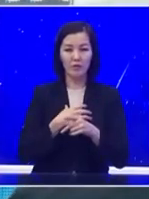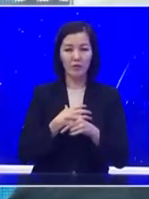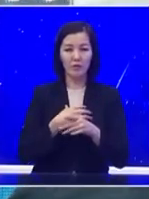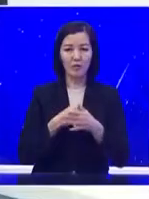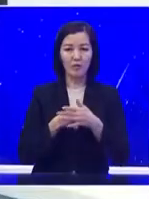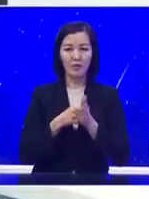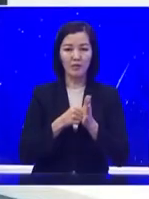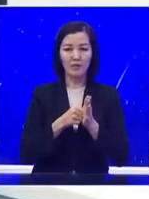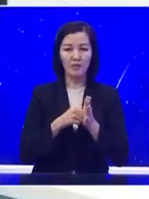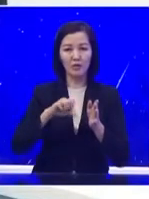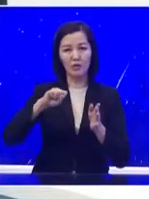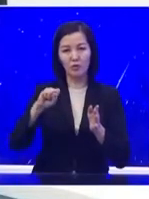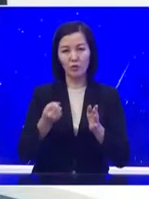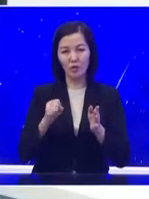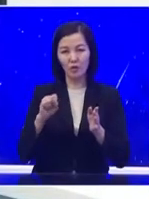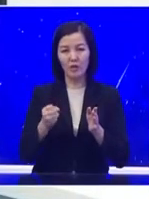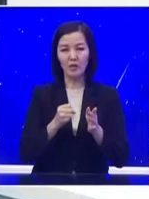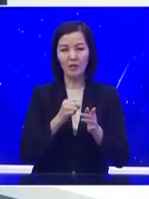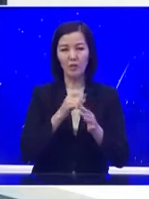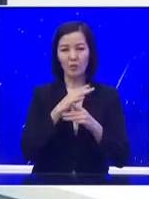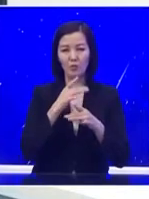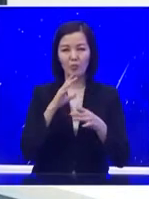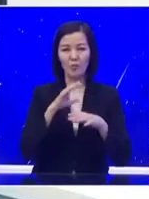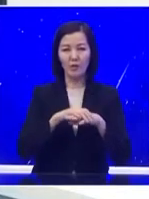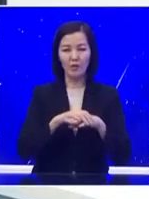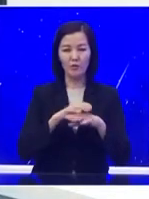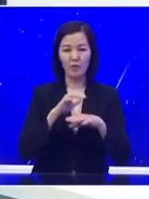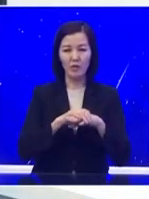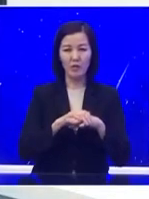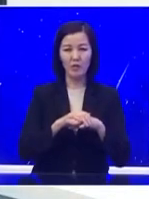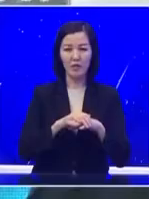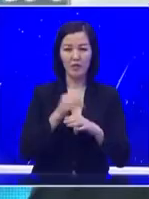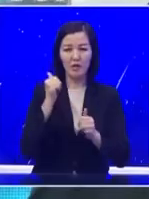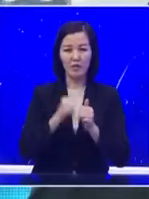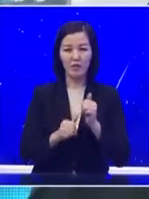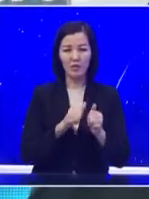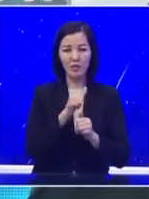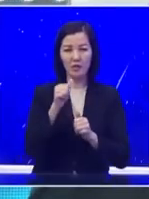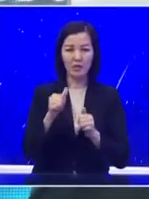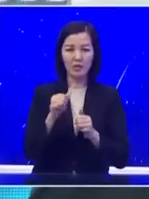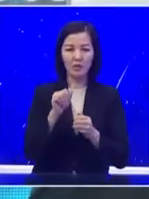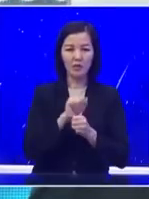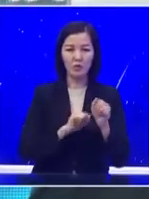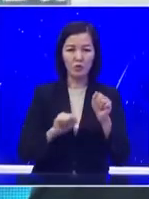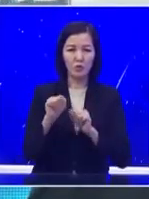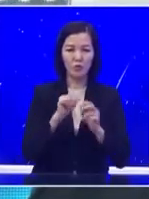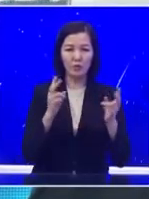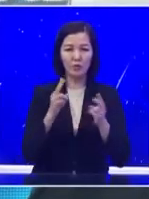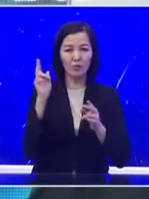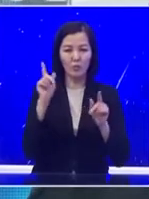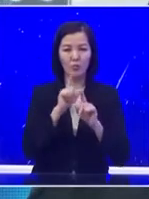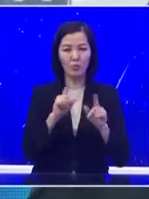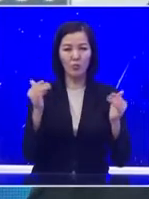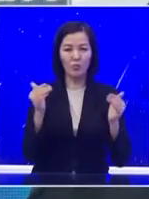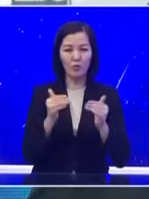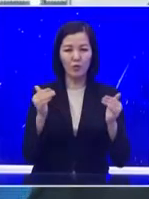есіктердің тұтқаларын адамдар көбінесе қолмен ұстайтын сағат сайын дезинфекция жасау керек. Оқу мекемелерінде колледж